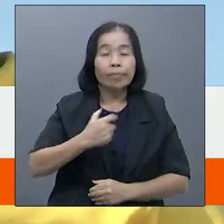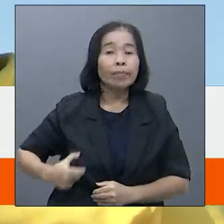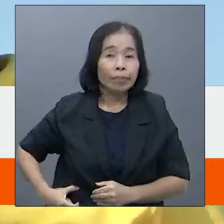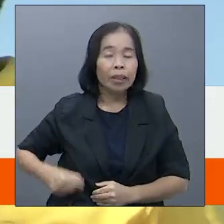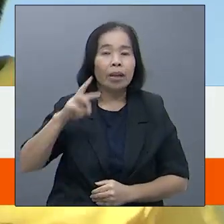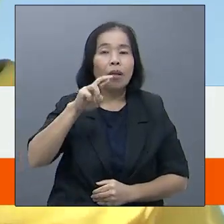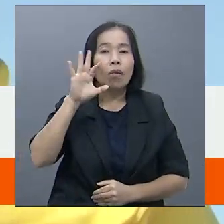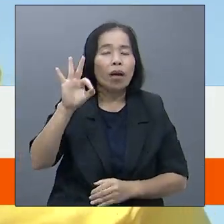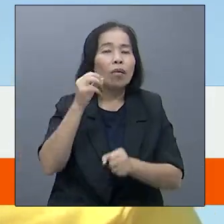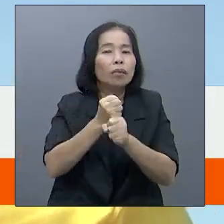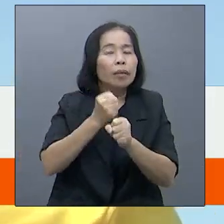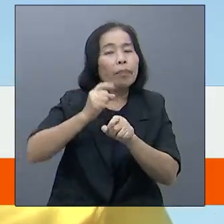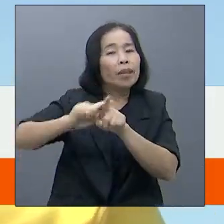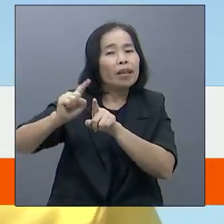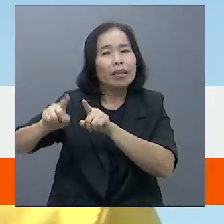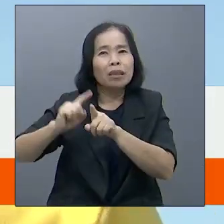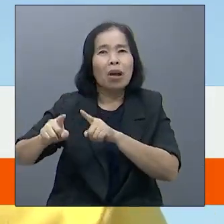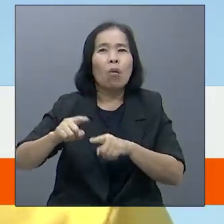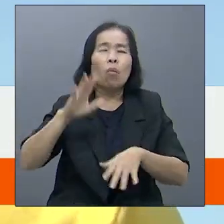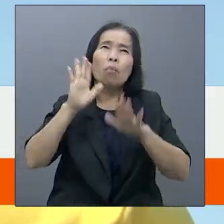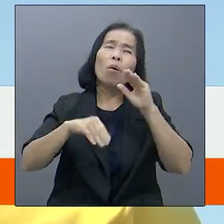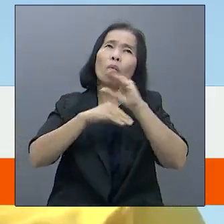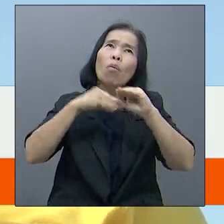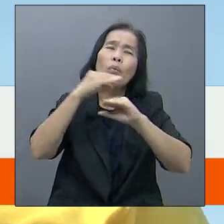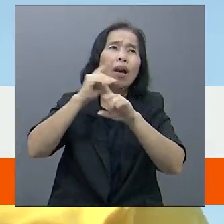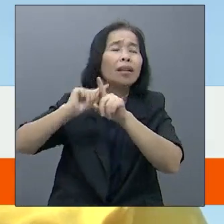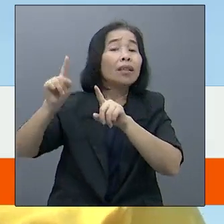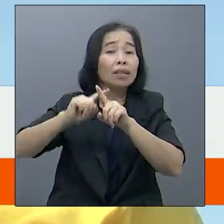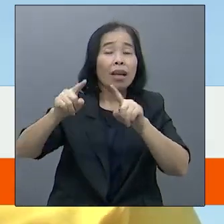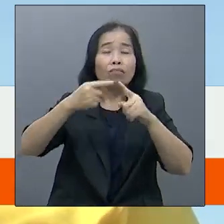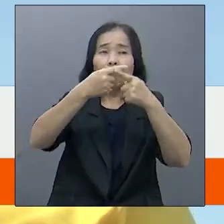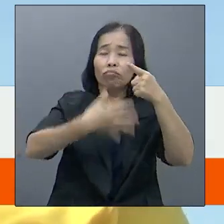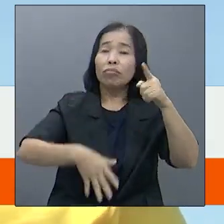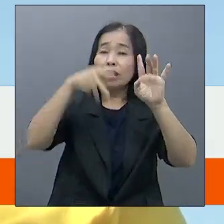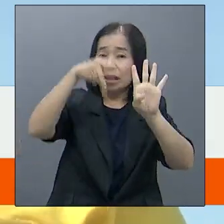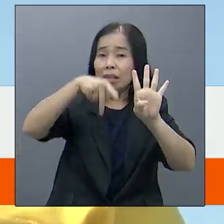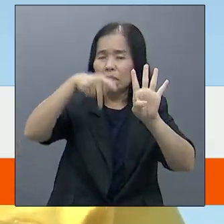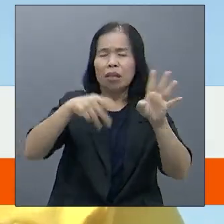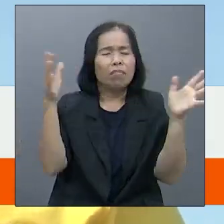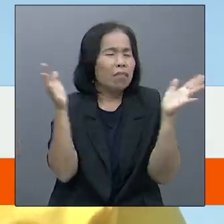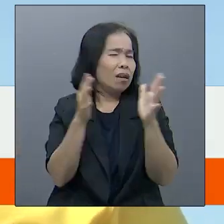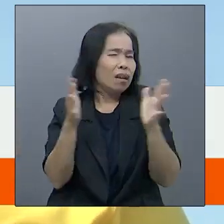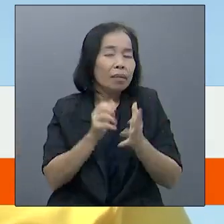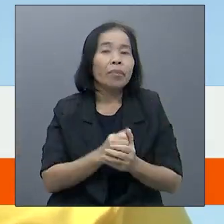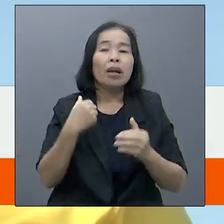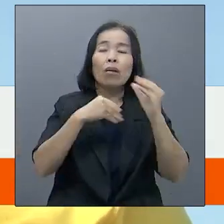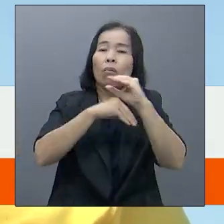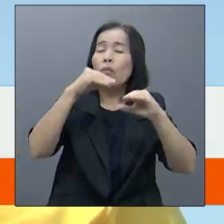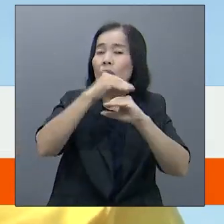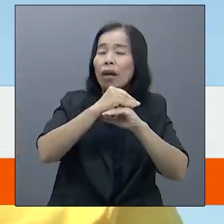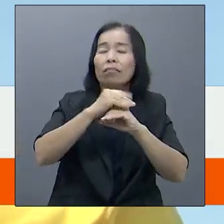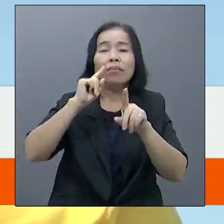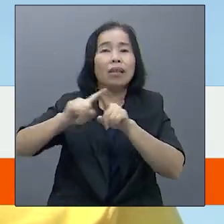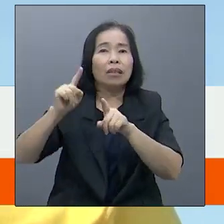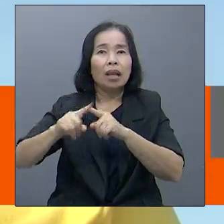ราชกิจมากกว่าถ้าจำไม่ผิดก็ 4,000กว่าโครงการเยอะแยะไปหมดเลยซึ่งแต่ละภารกิจเหล่านั้นเรา